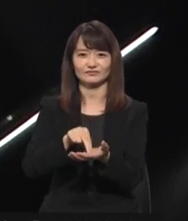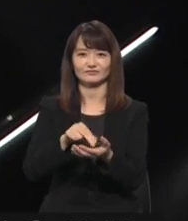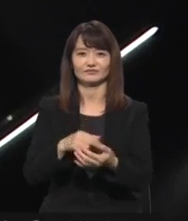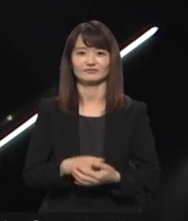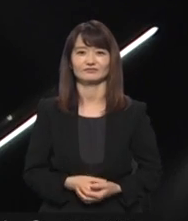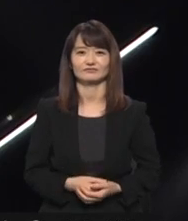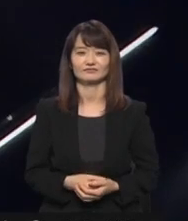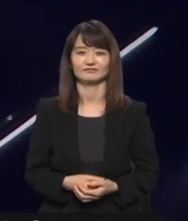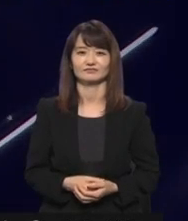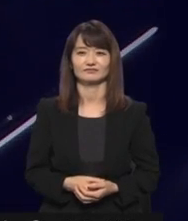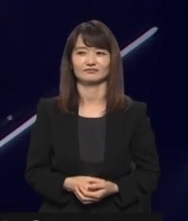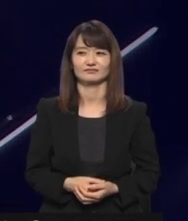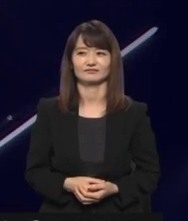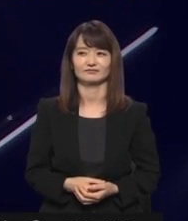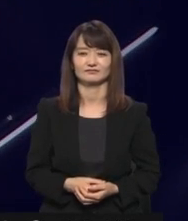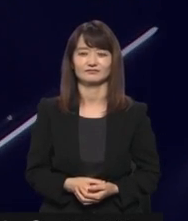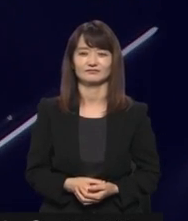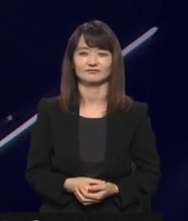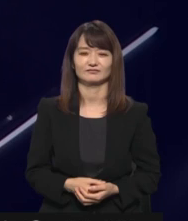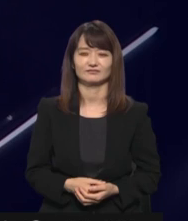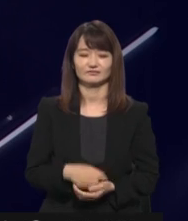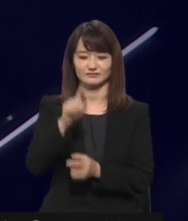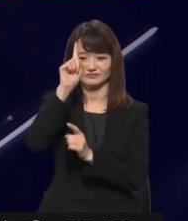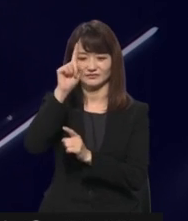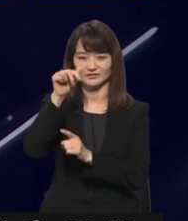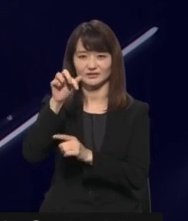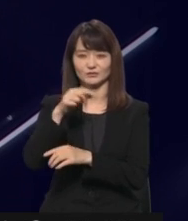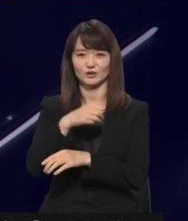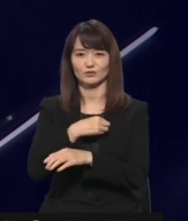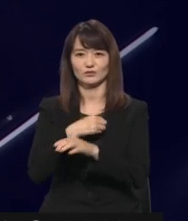예 제동 걸린 방탄